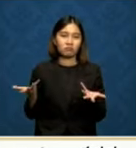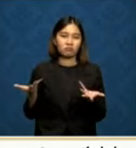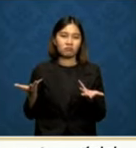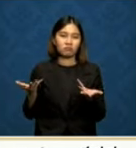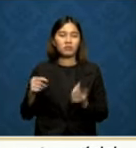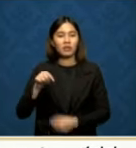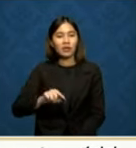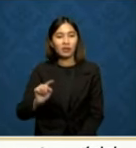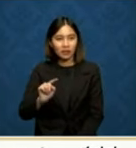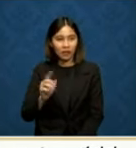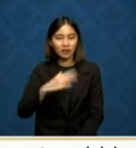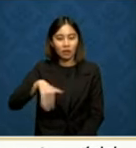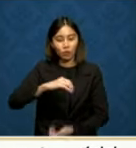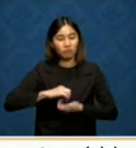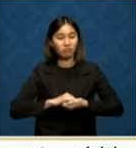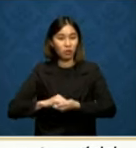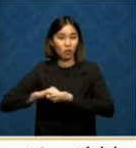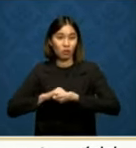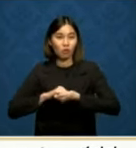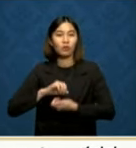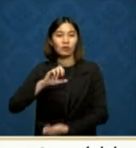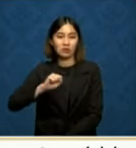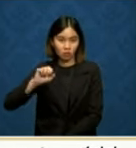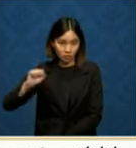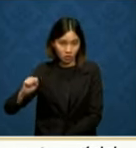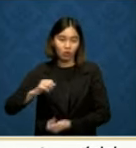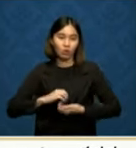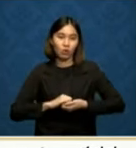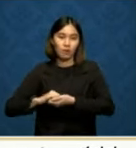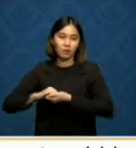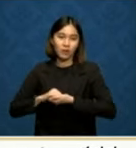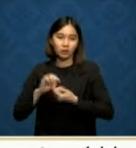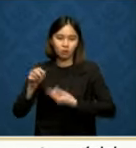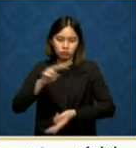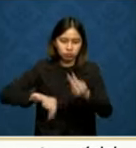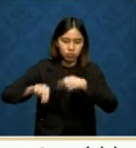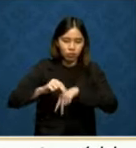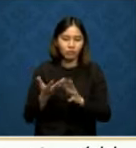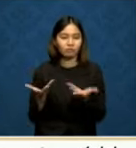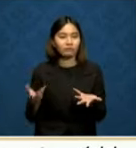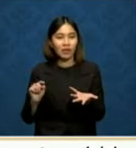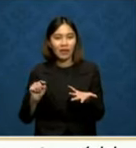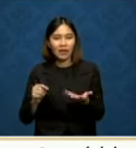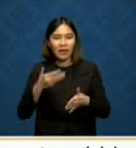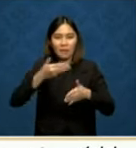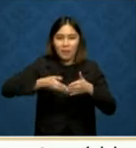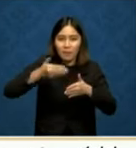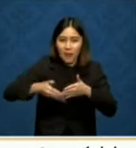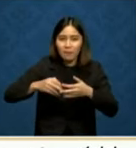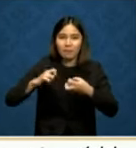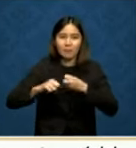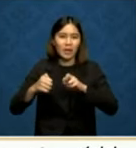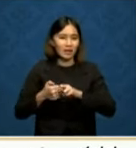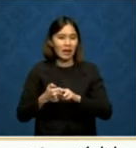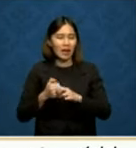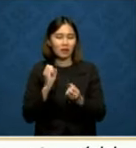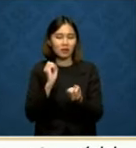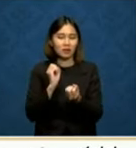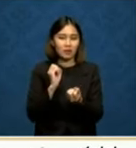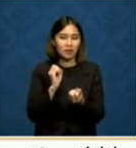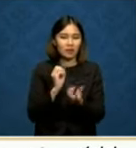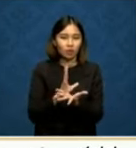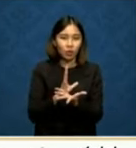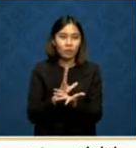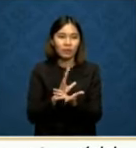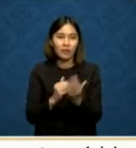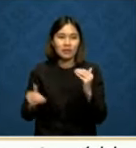ตรงนี้ตั้หากที่เราจะต้องร่วมมอกับสภาพุทธแลสะดอนในการที่จะมาดูว่า ตรไหนมเป็อุปศักษในการที่จะทำให้ผู้รโภคเข้ถึ